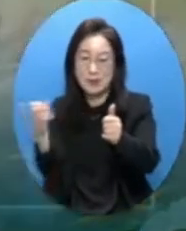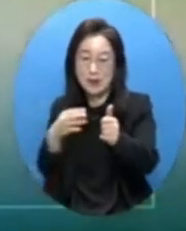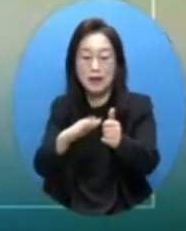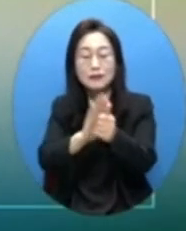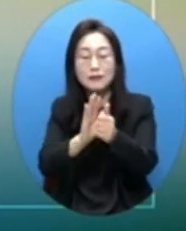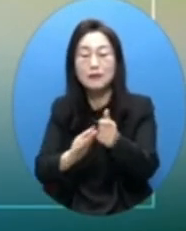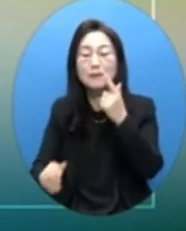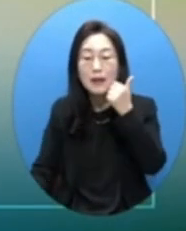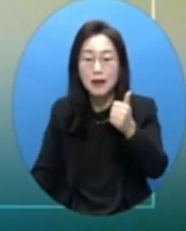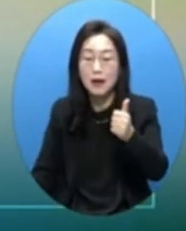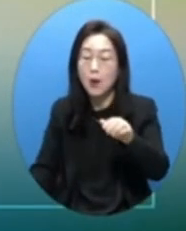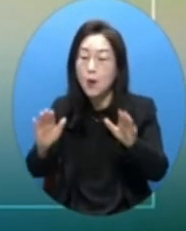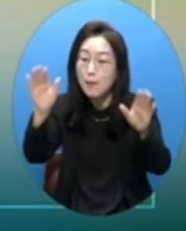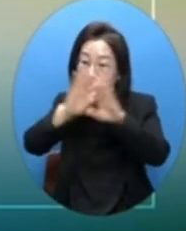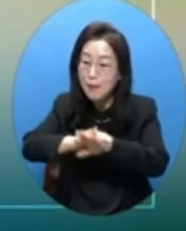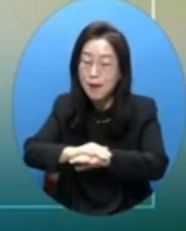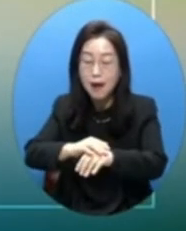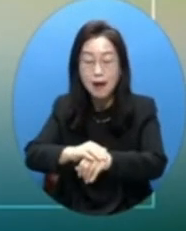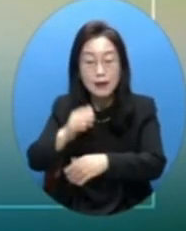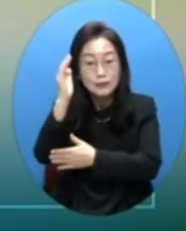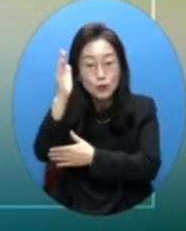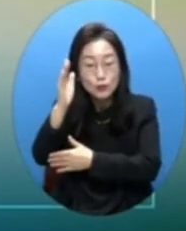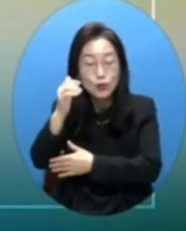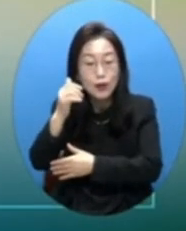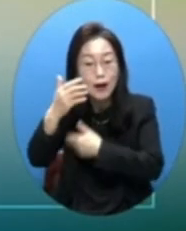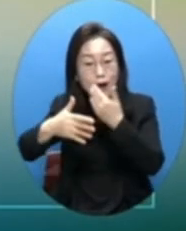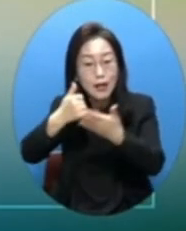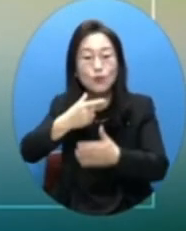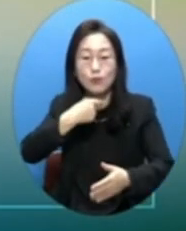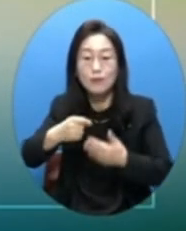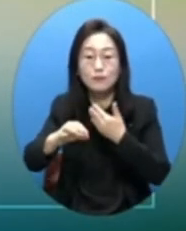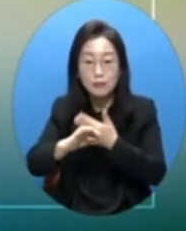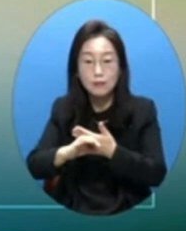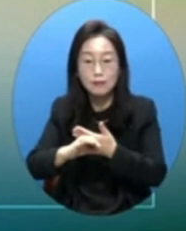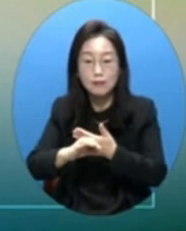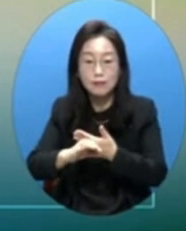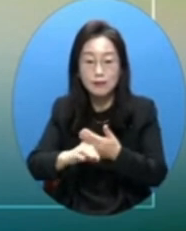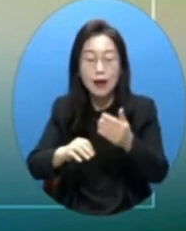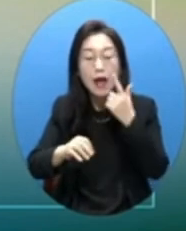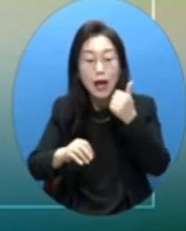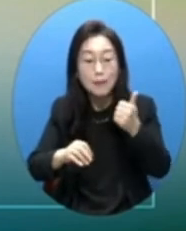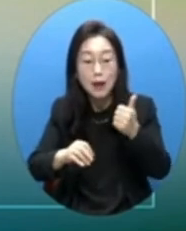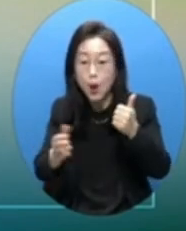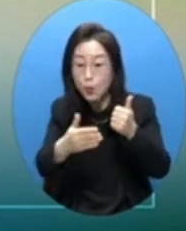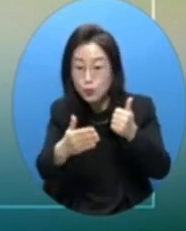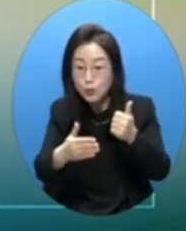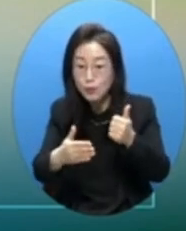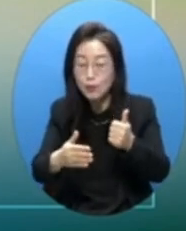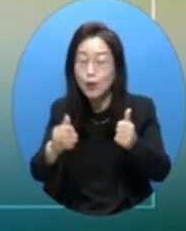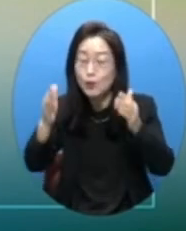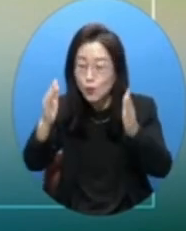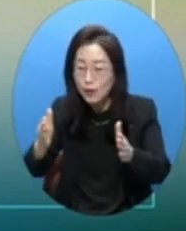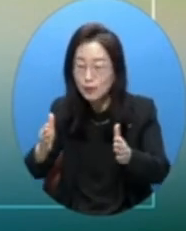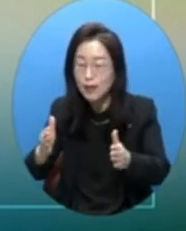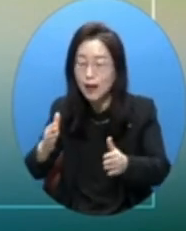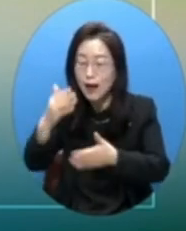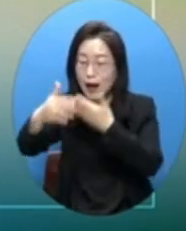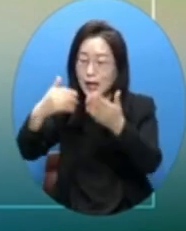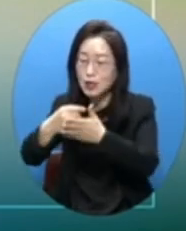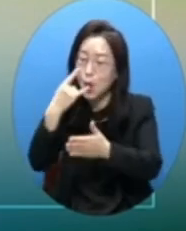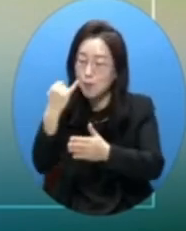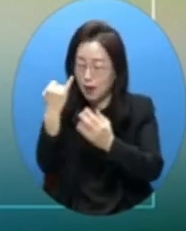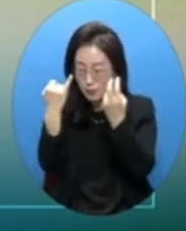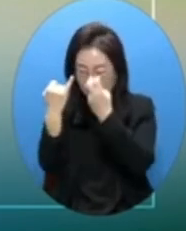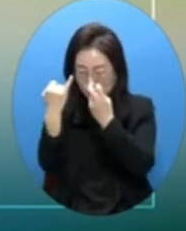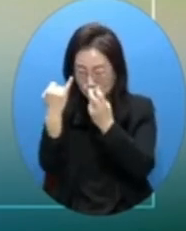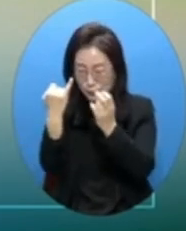아빠 오늘 밤 해야 할 설교가 하나님이 원하시는 것이라면 아빠가 계시지 않은 동안에는 하나님이 엄마를